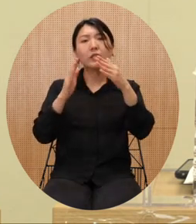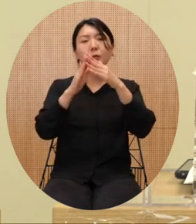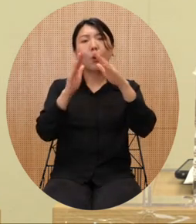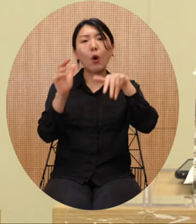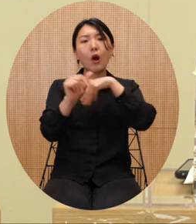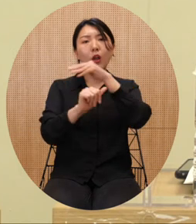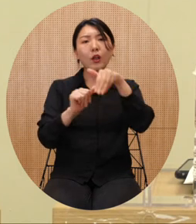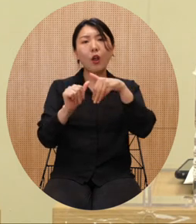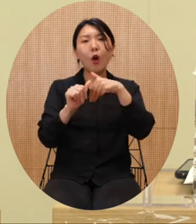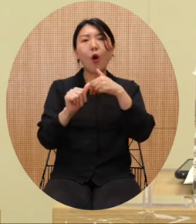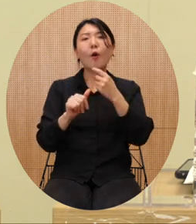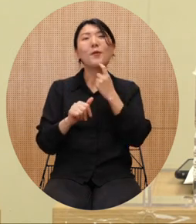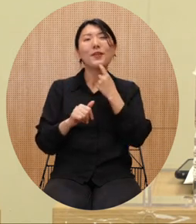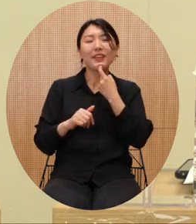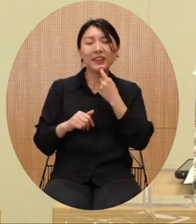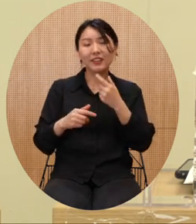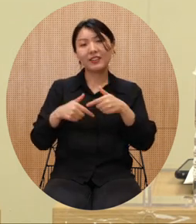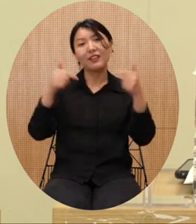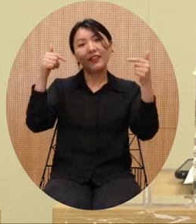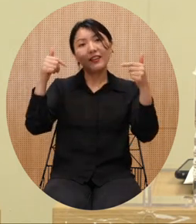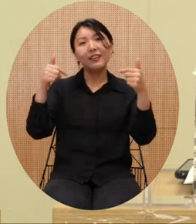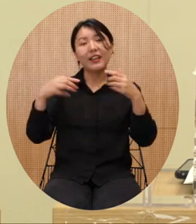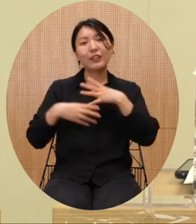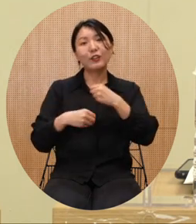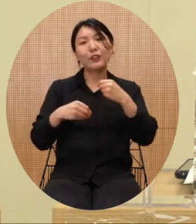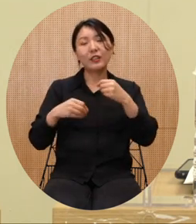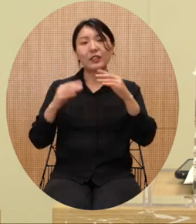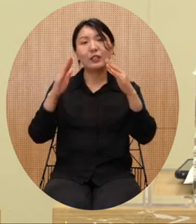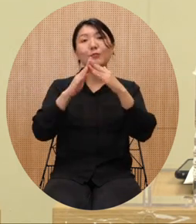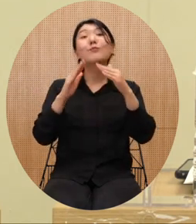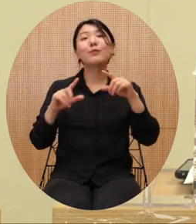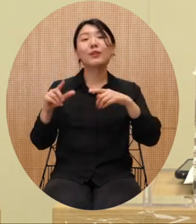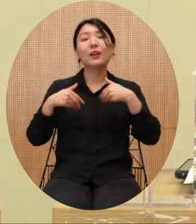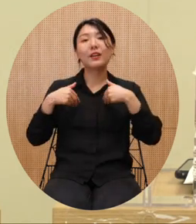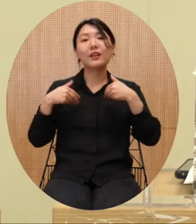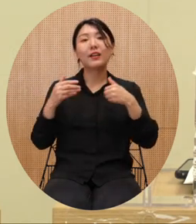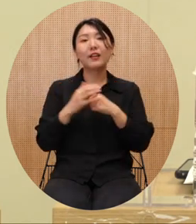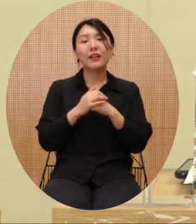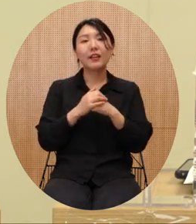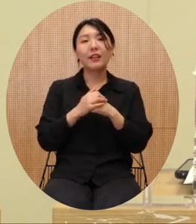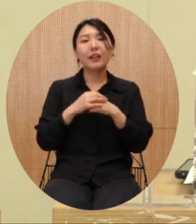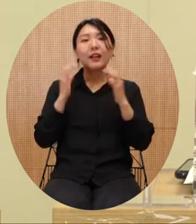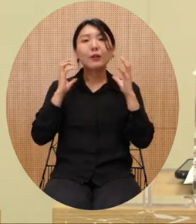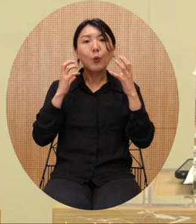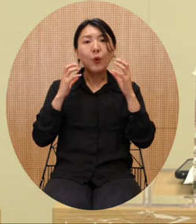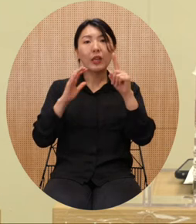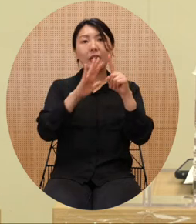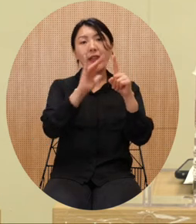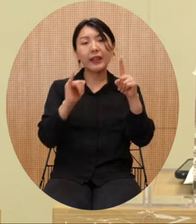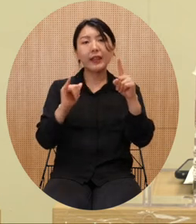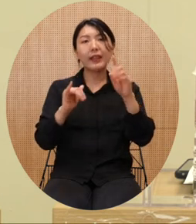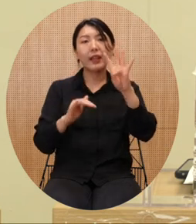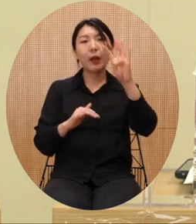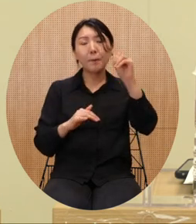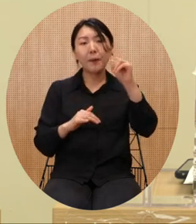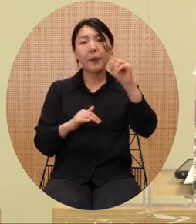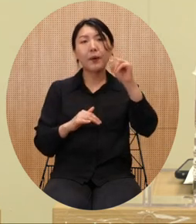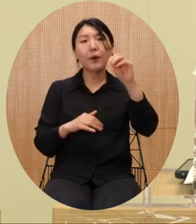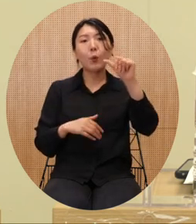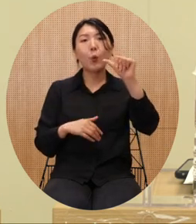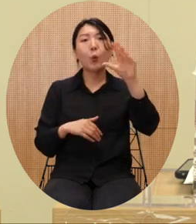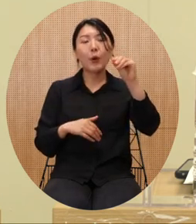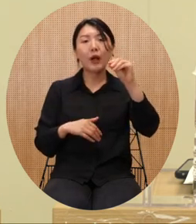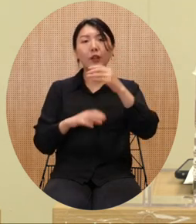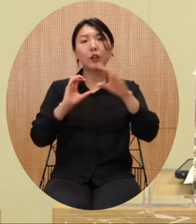환경에 대한 욕구가 굉장히 증가합니다. 안정적인 주거가 필요하죠. 그런데 아동 1인당 4만